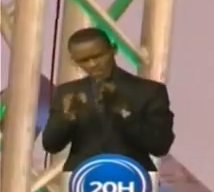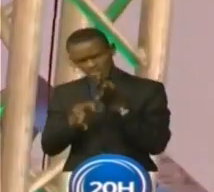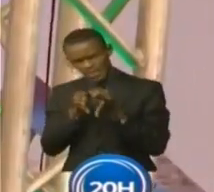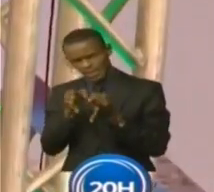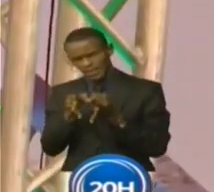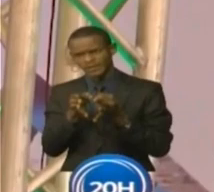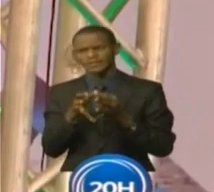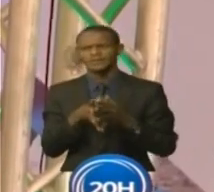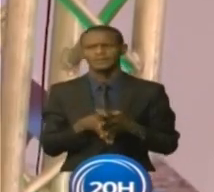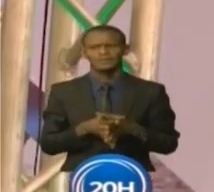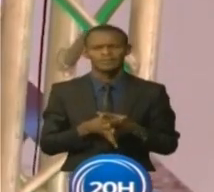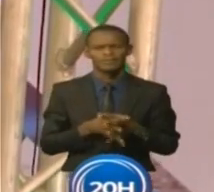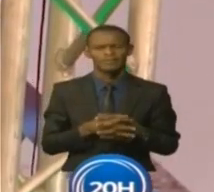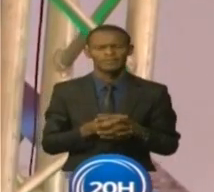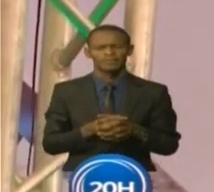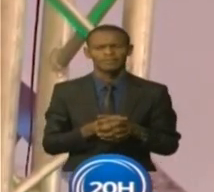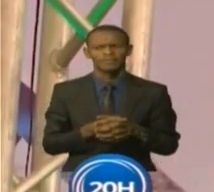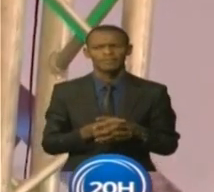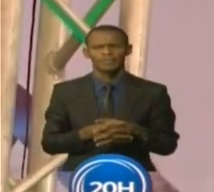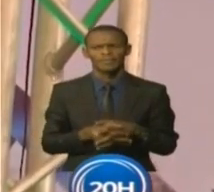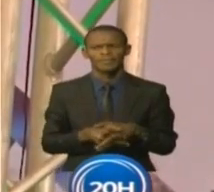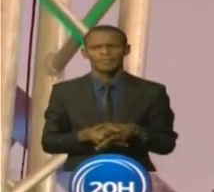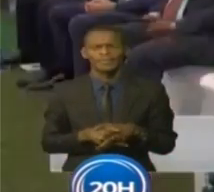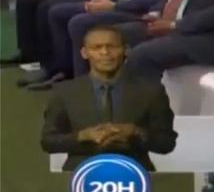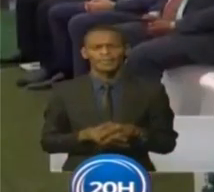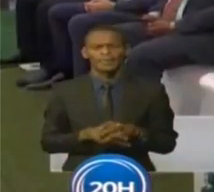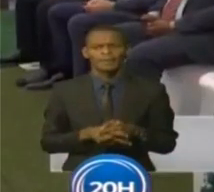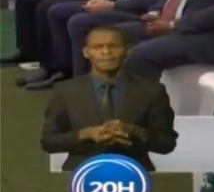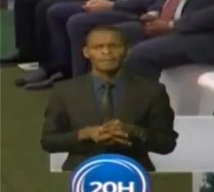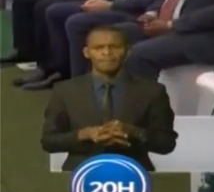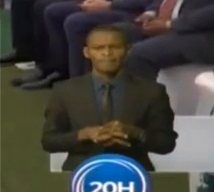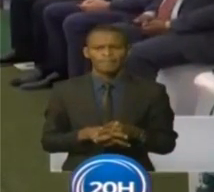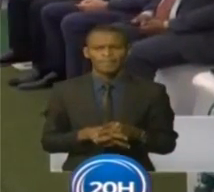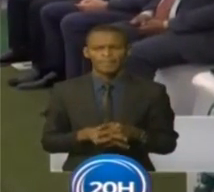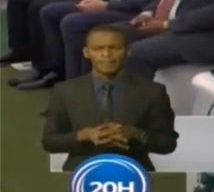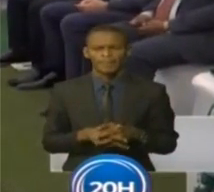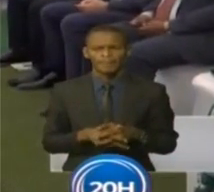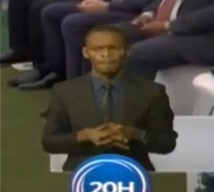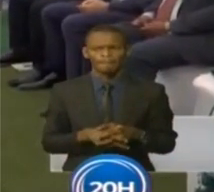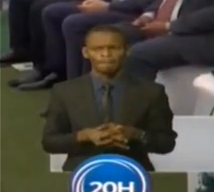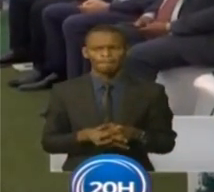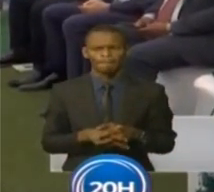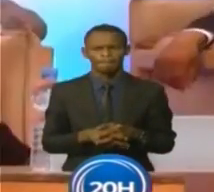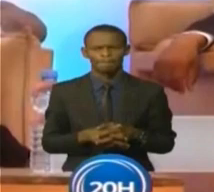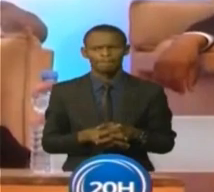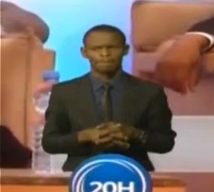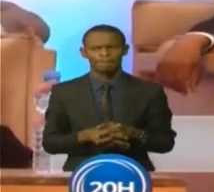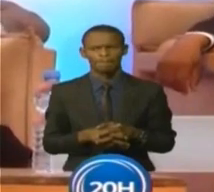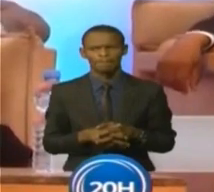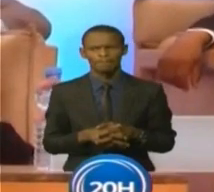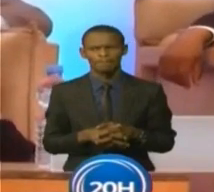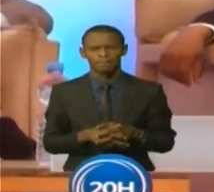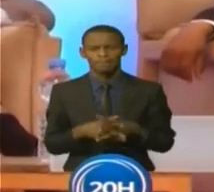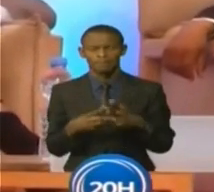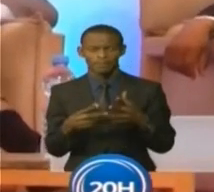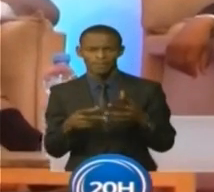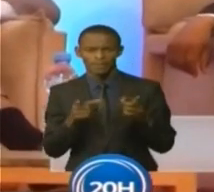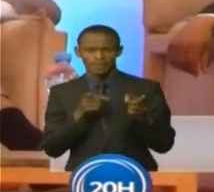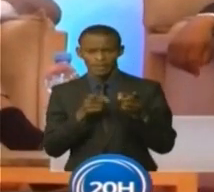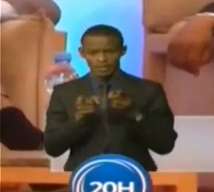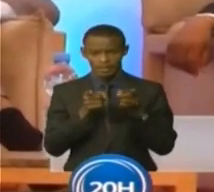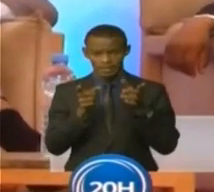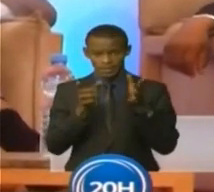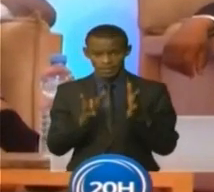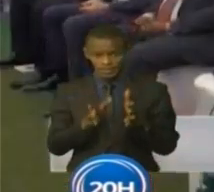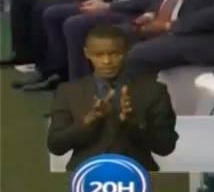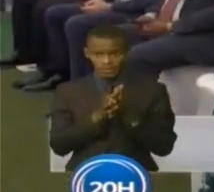d'expertise, d'évaluation et des certifications de substances minérales précieuses et semi-précieuses, conduites par son directeur général Freddy